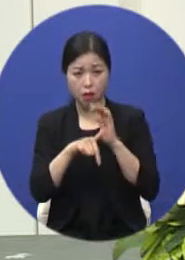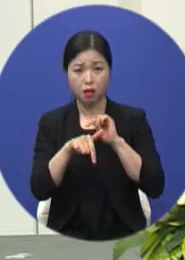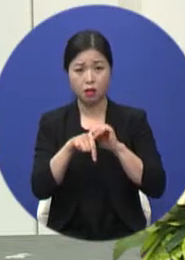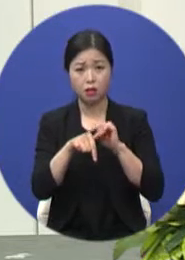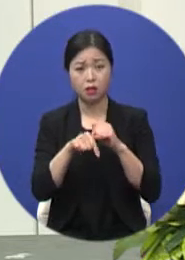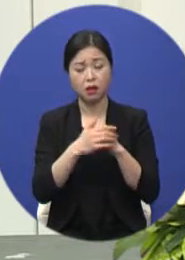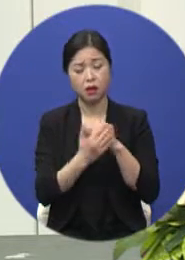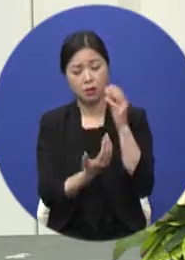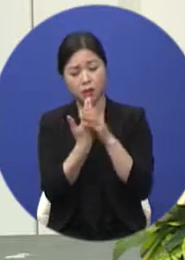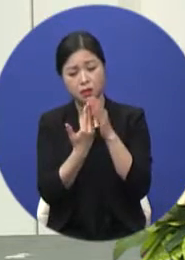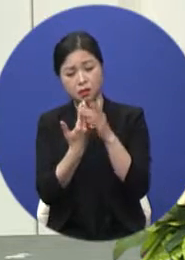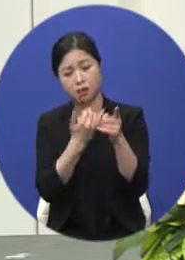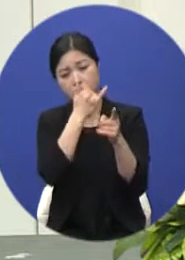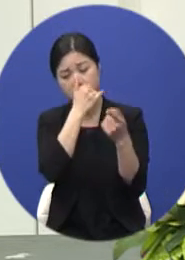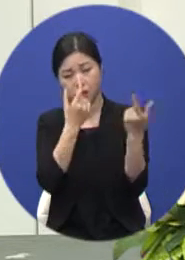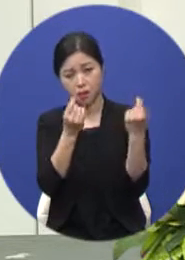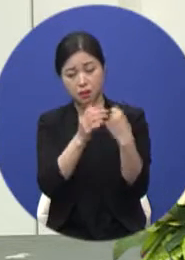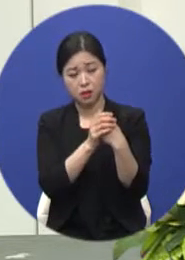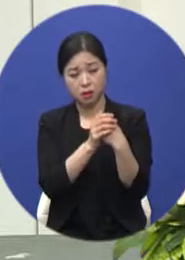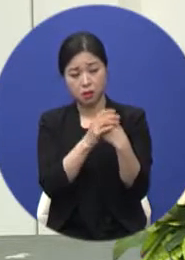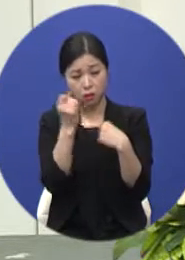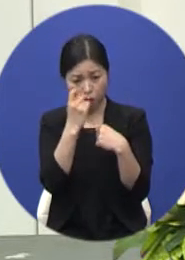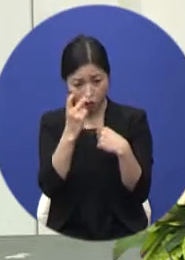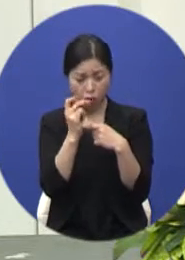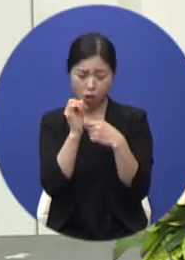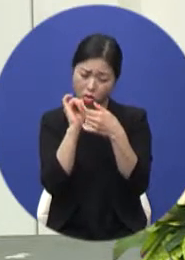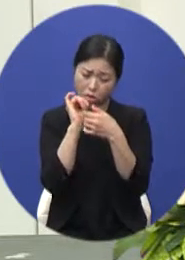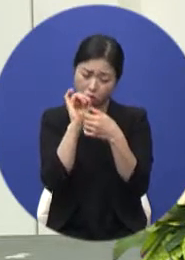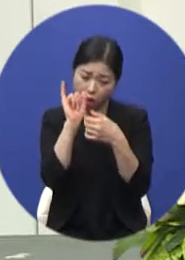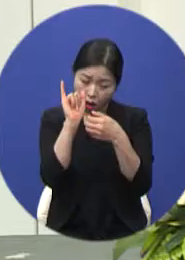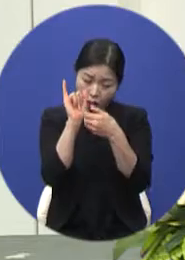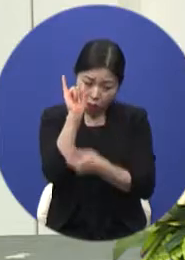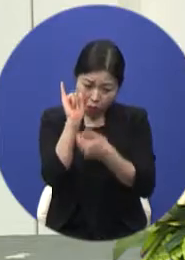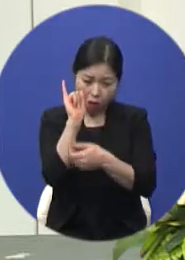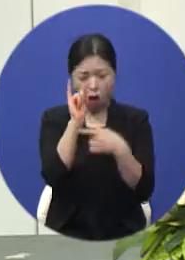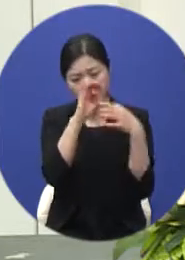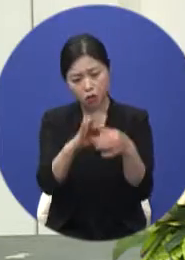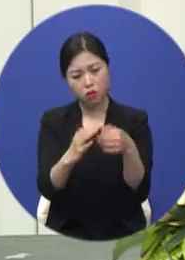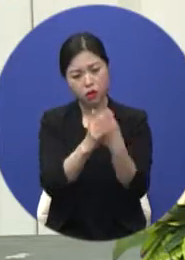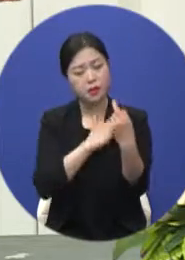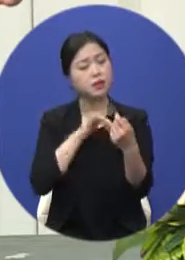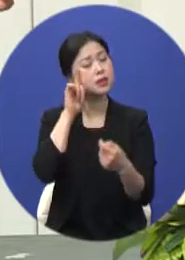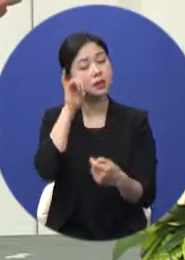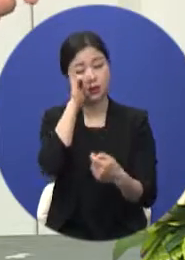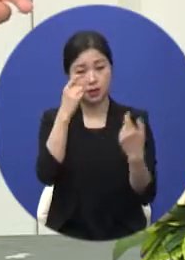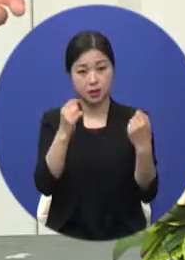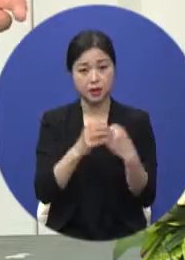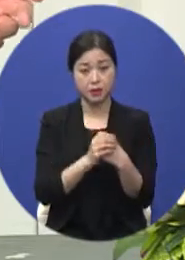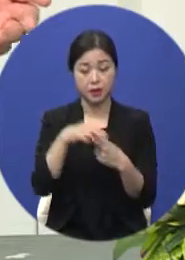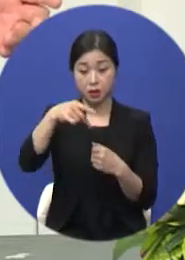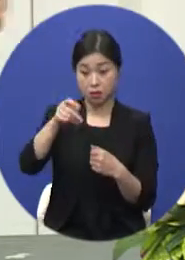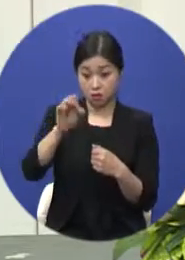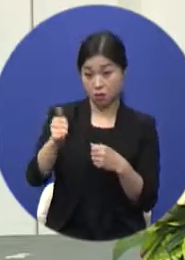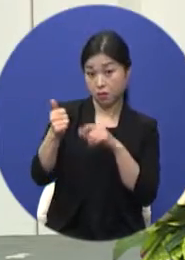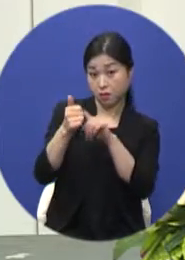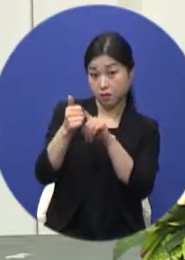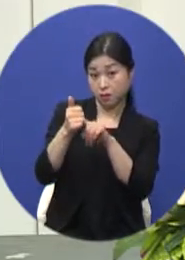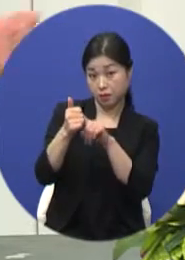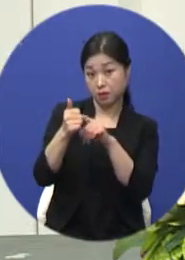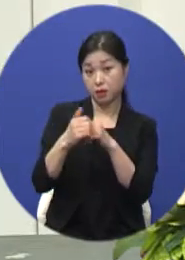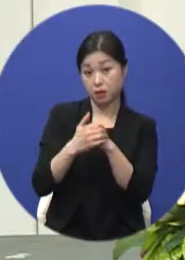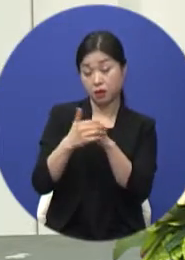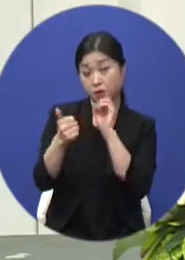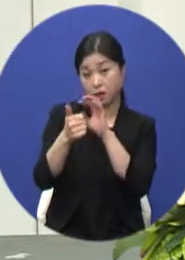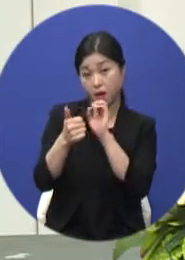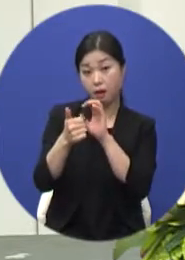이게 자주 재발하다 보니까 스트레스를 계속 받고 있어요. 네, 우리 저 성형모 원장님 나와 계시니까